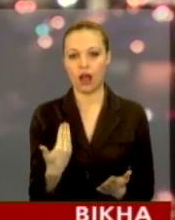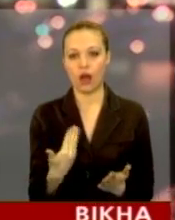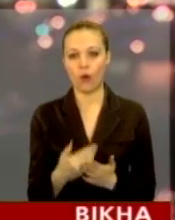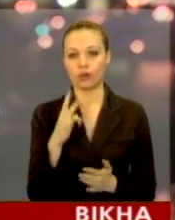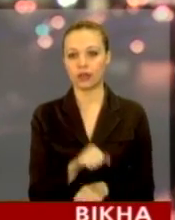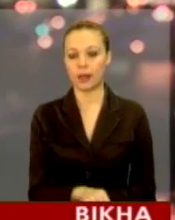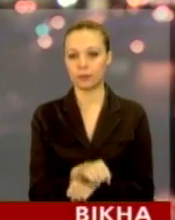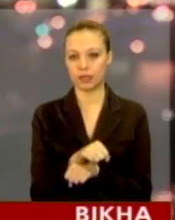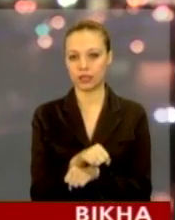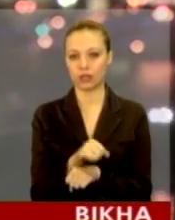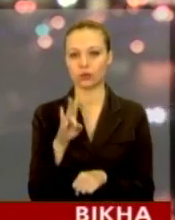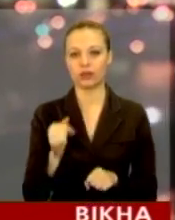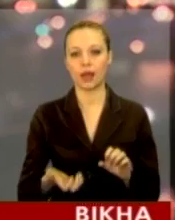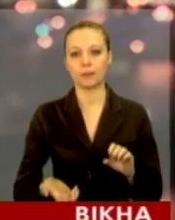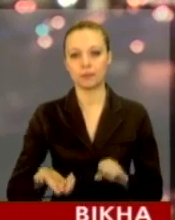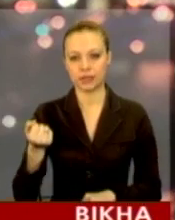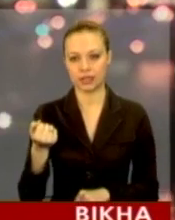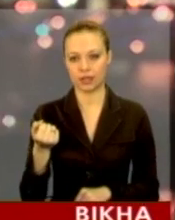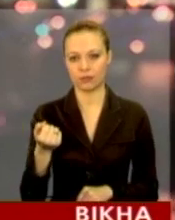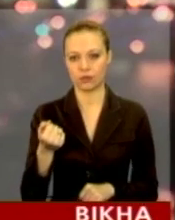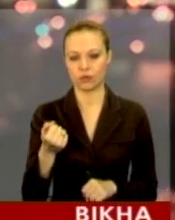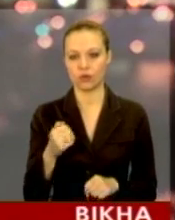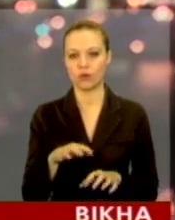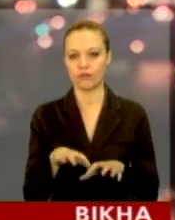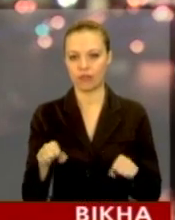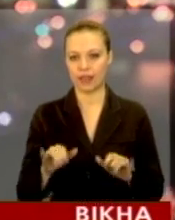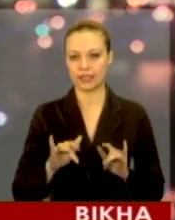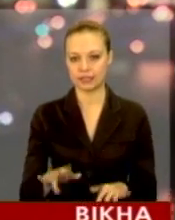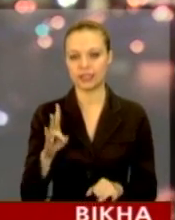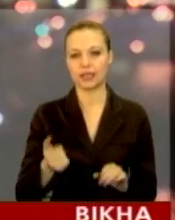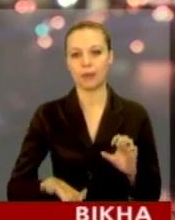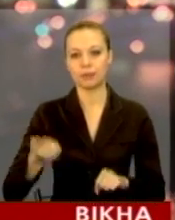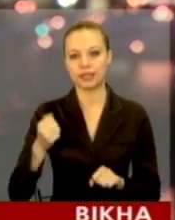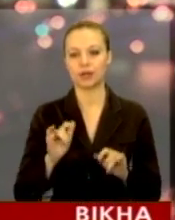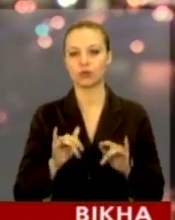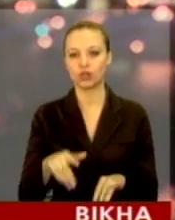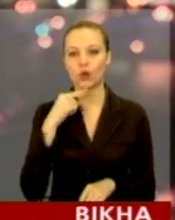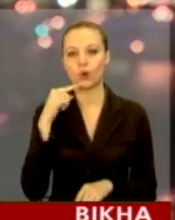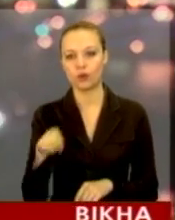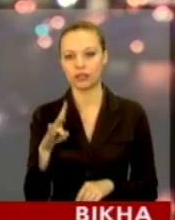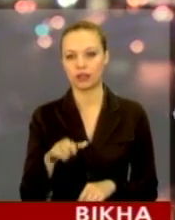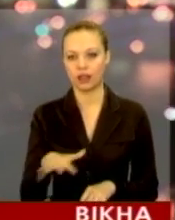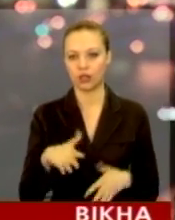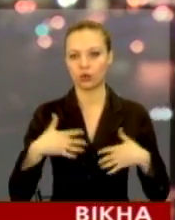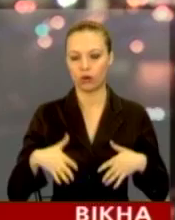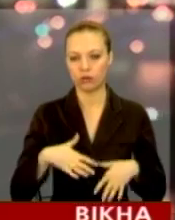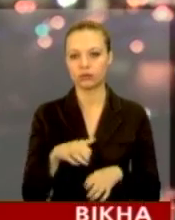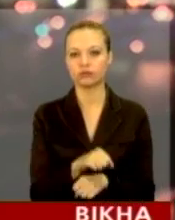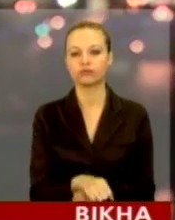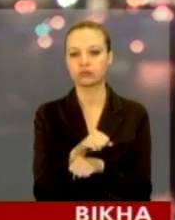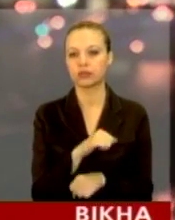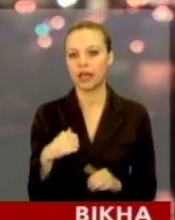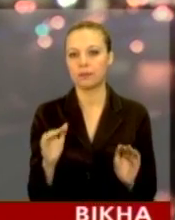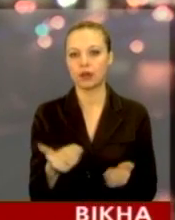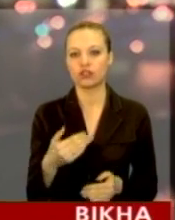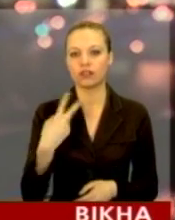на мітингу, на підтримку провладних дій, на підтримку дій Росії на території Криму вийшло